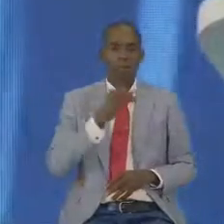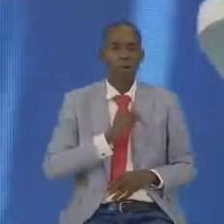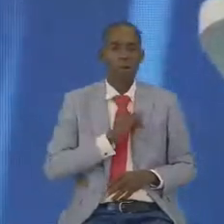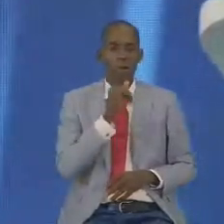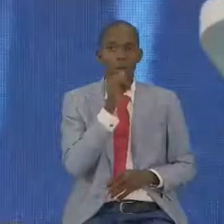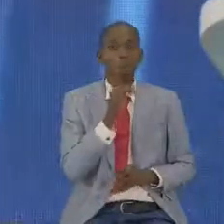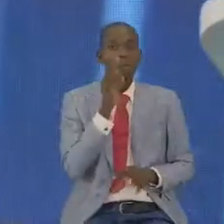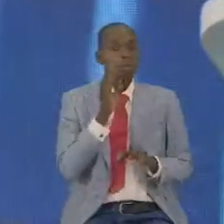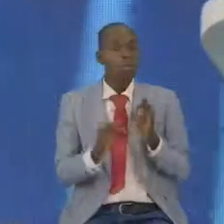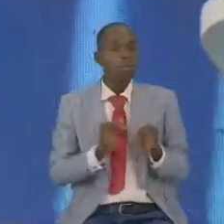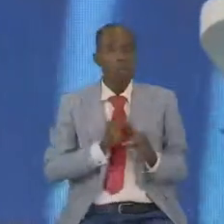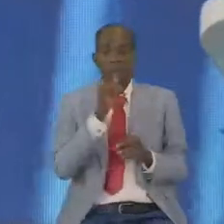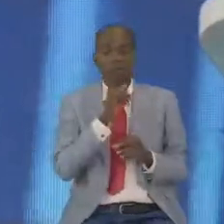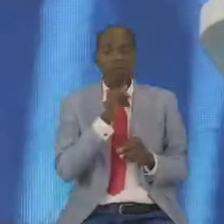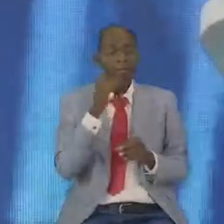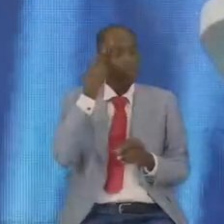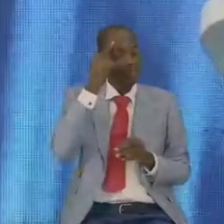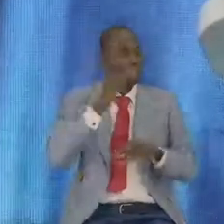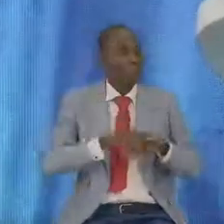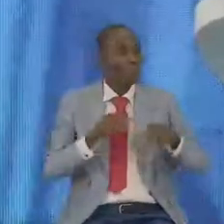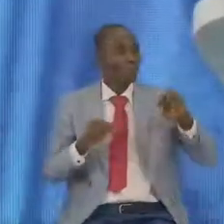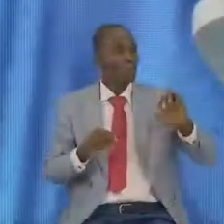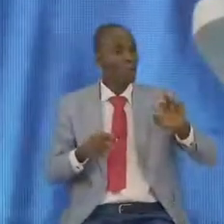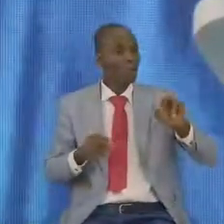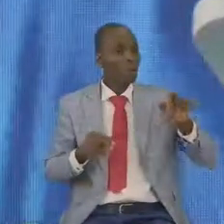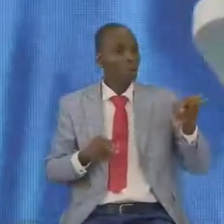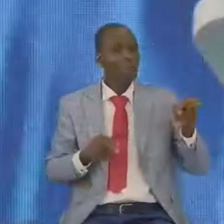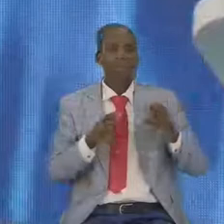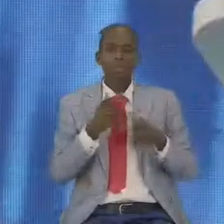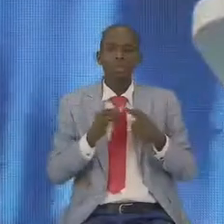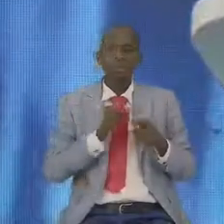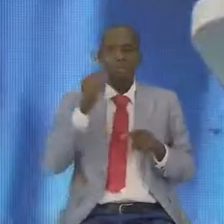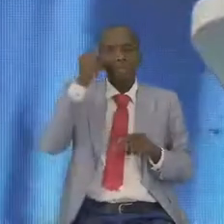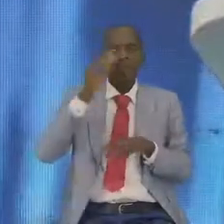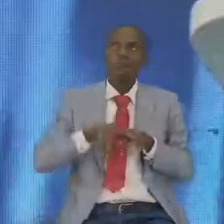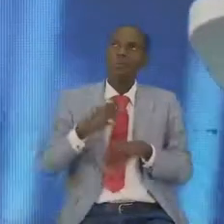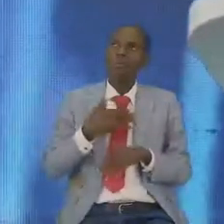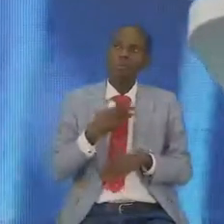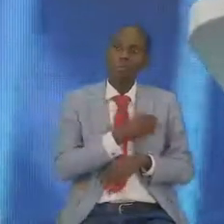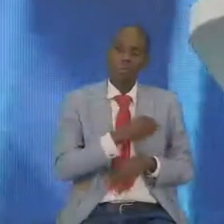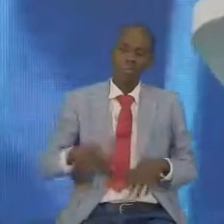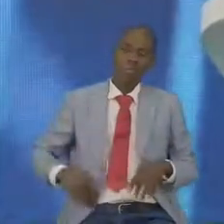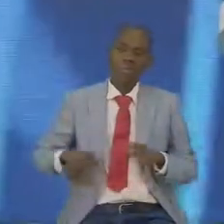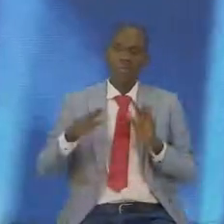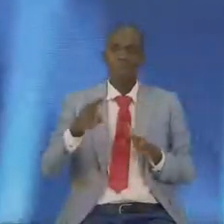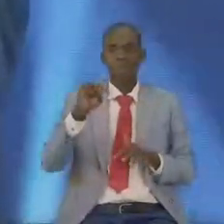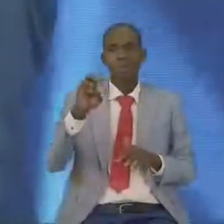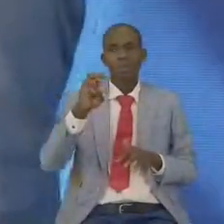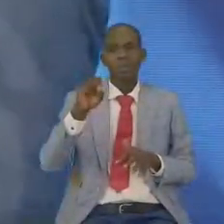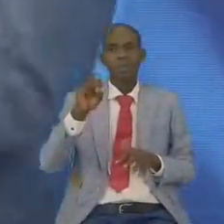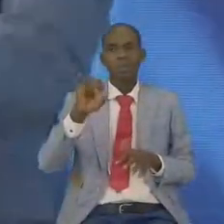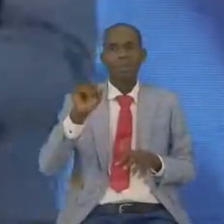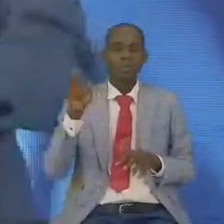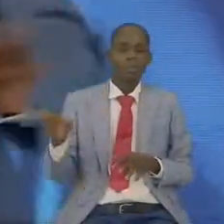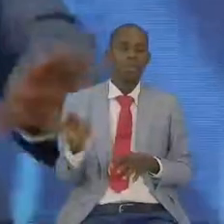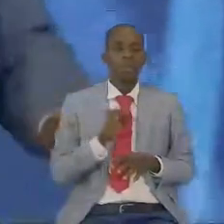ne pense pas à Mara, à quoi vais-je penser? Je pense au médiateur. Je pense au Messie. Je pense à